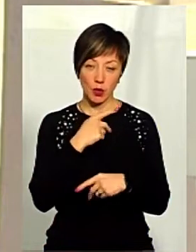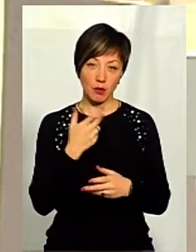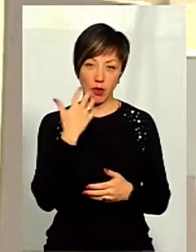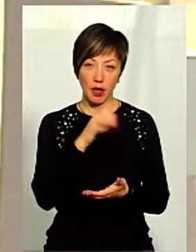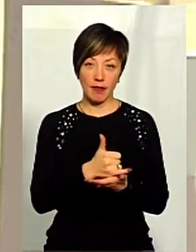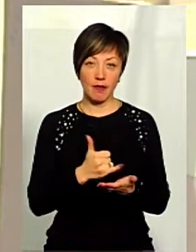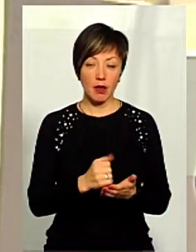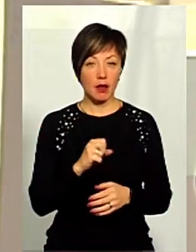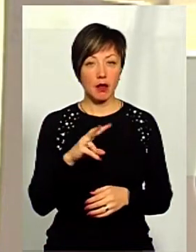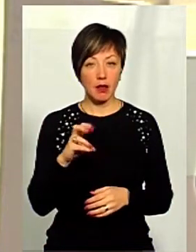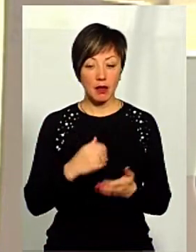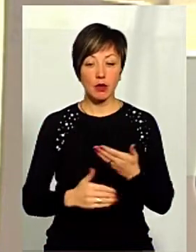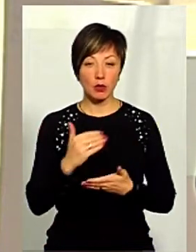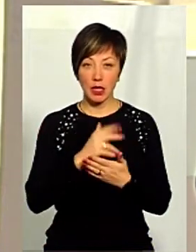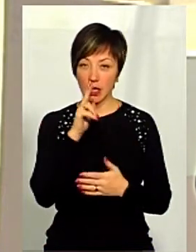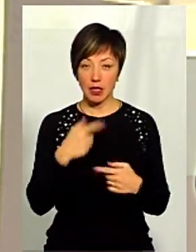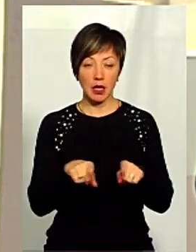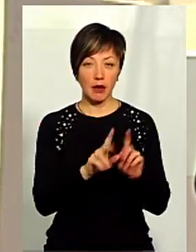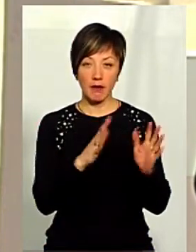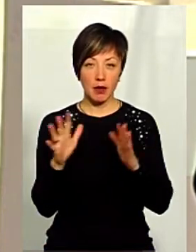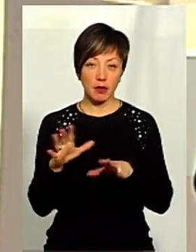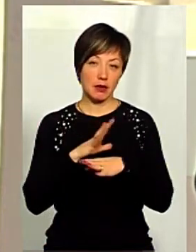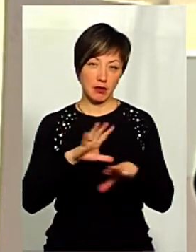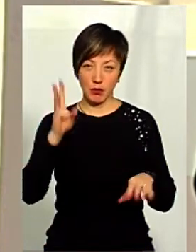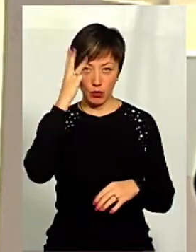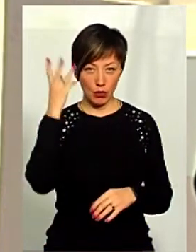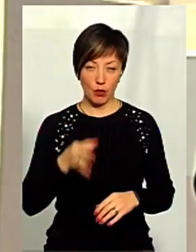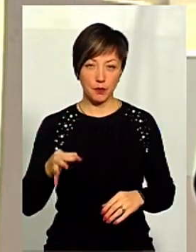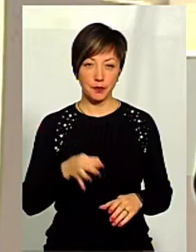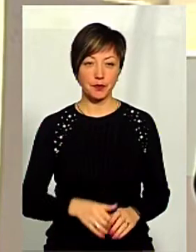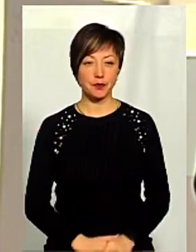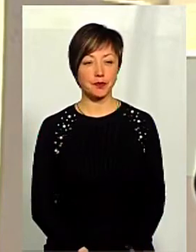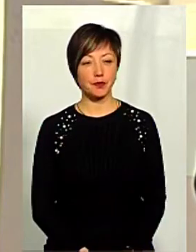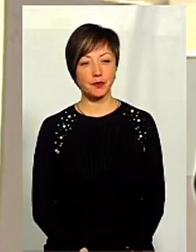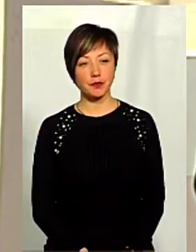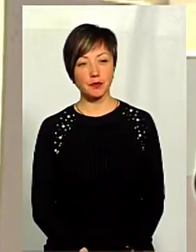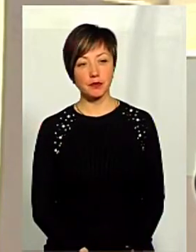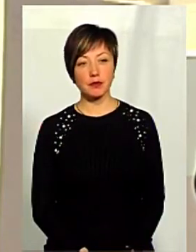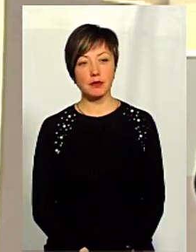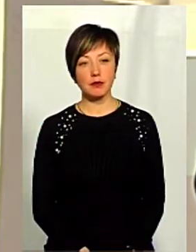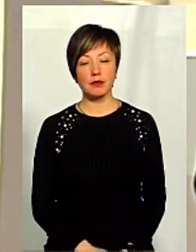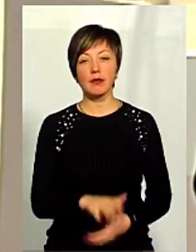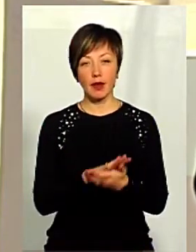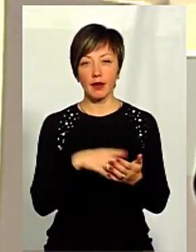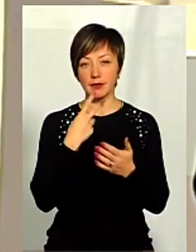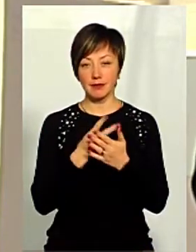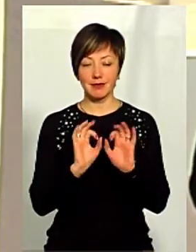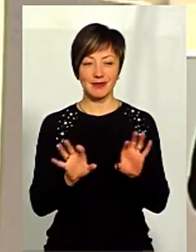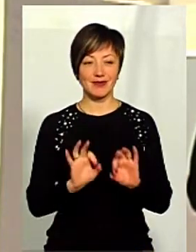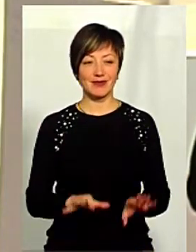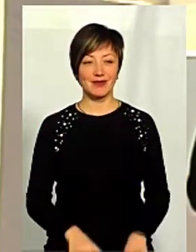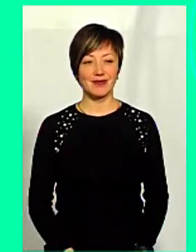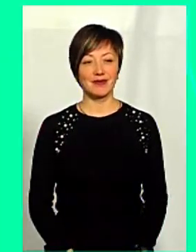глінтвейнами. Проте за останні 3 роки таких випадків у Хмельницькій області не було зафіксовано. Далі на екранах про